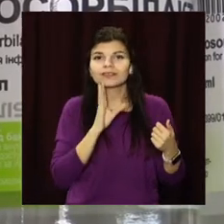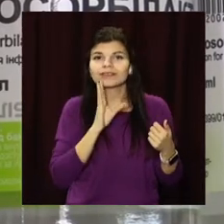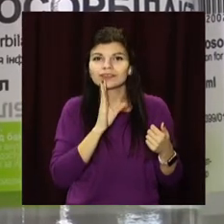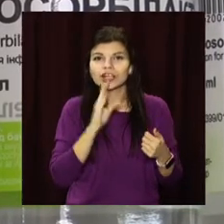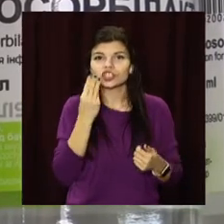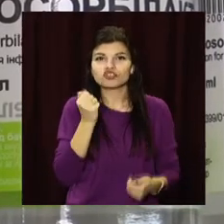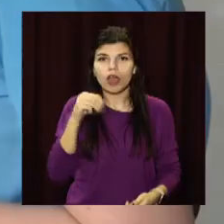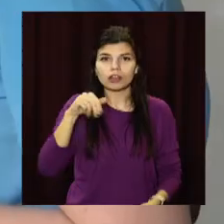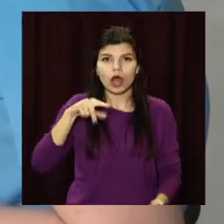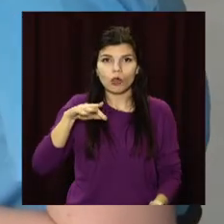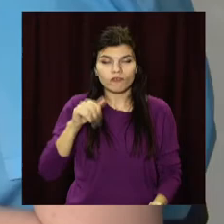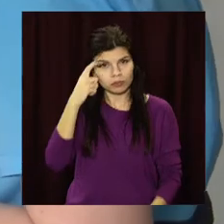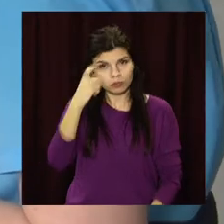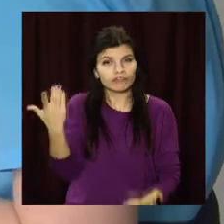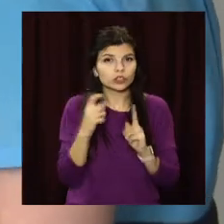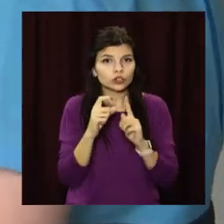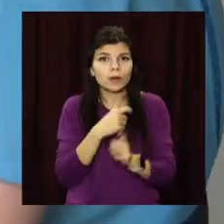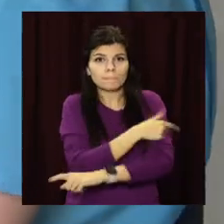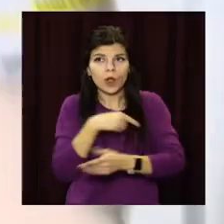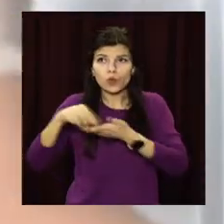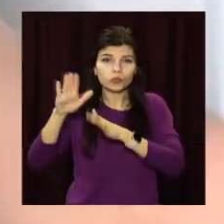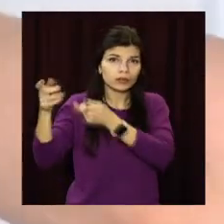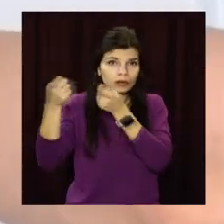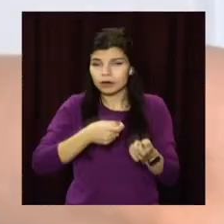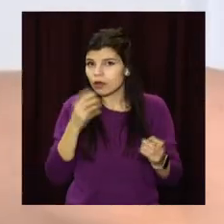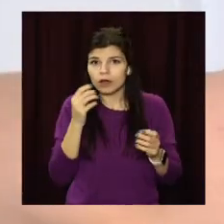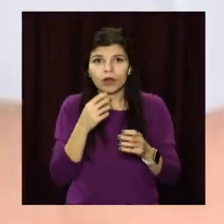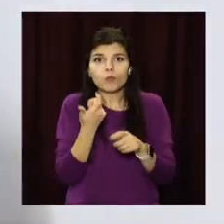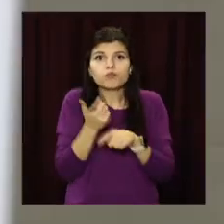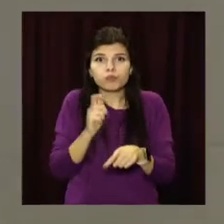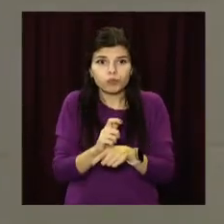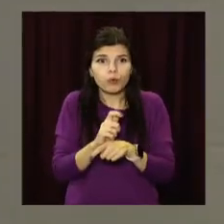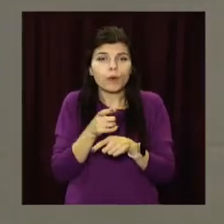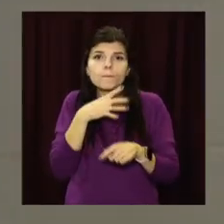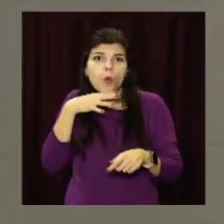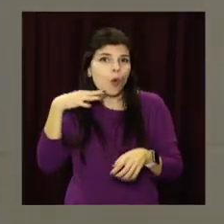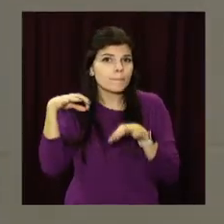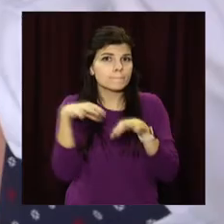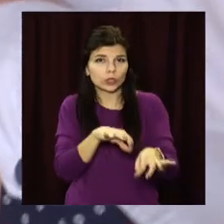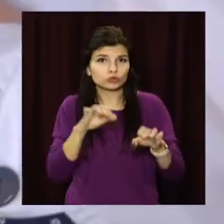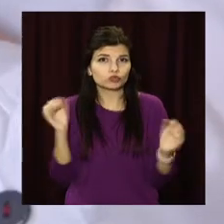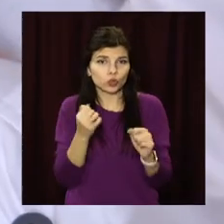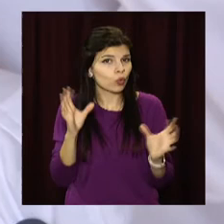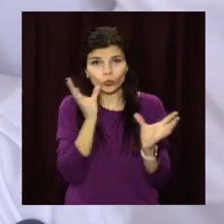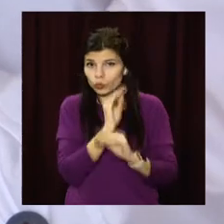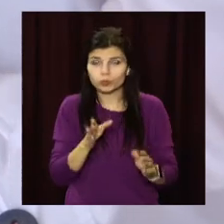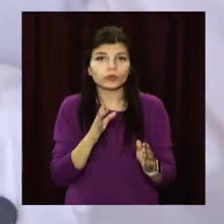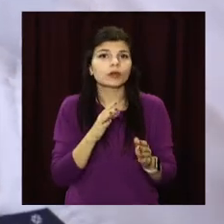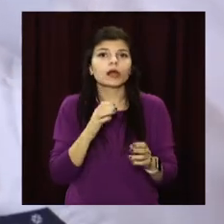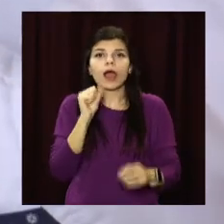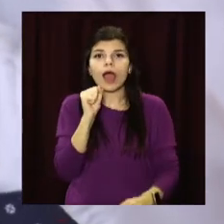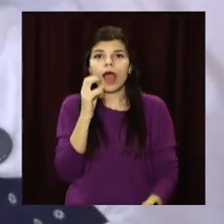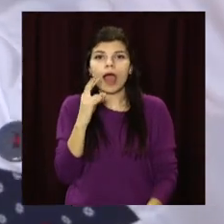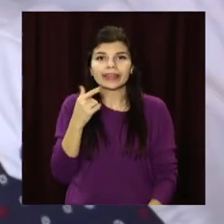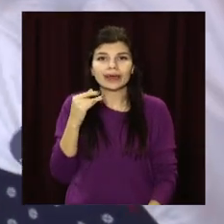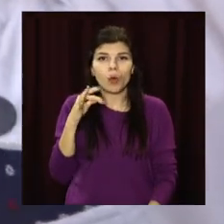міністра охорони здоров'я Світлана Шаталова. Також, за її словами, медзакупки не встигли придбати понад сотню автомобілів швидкої допомоги та